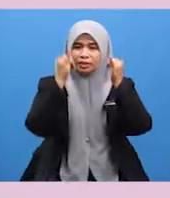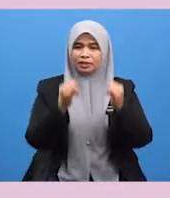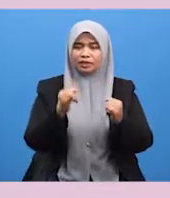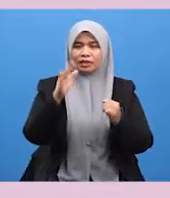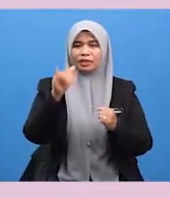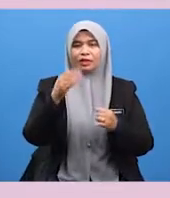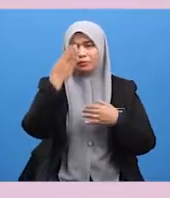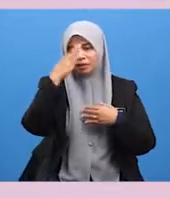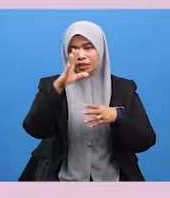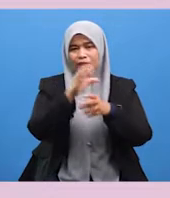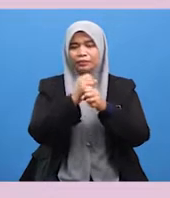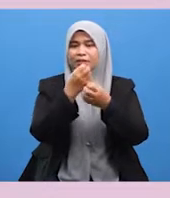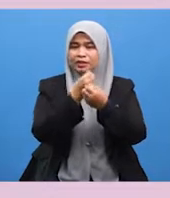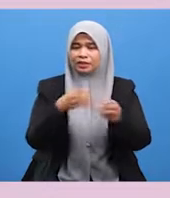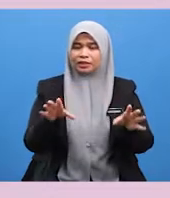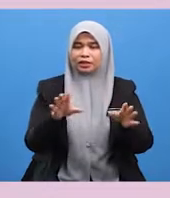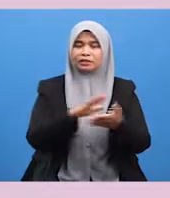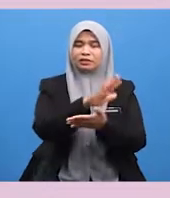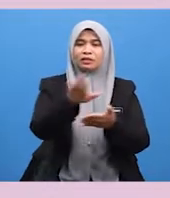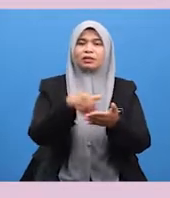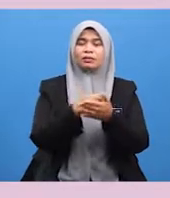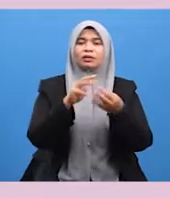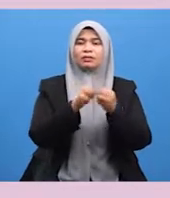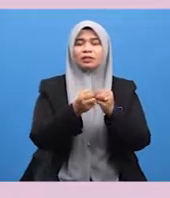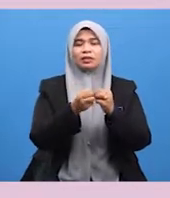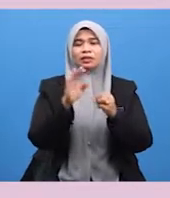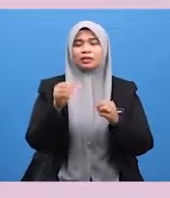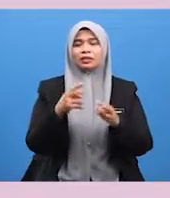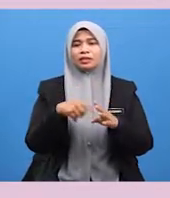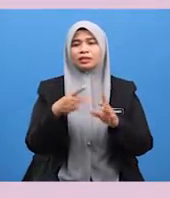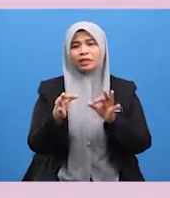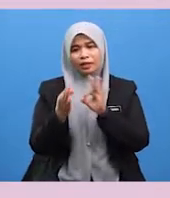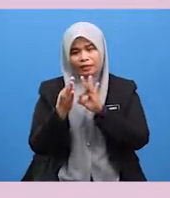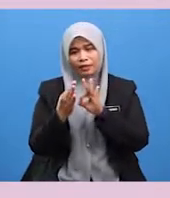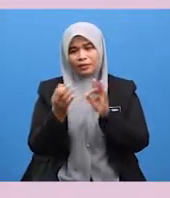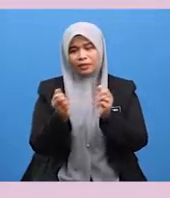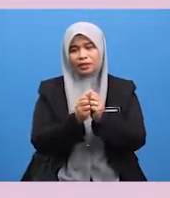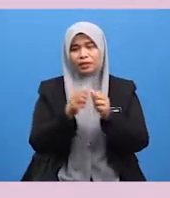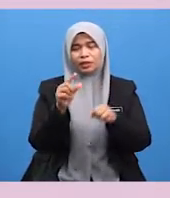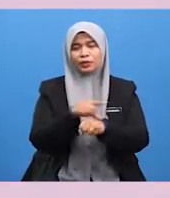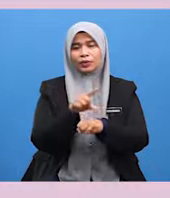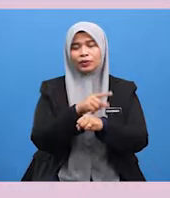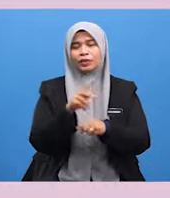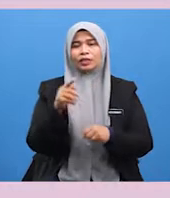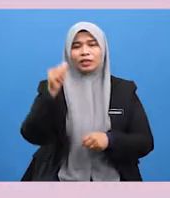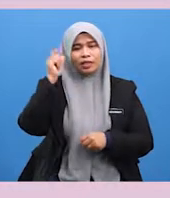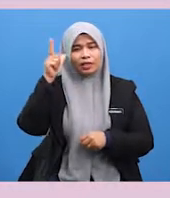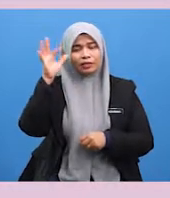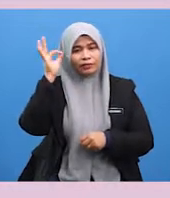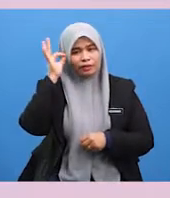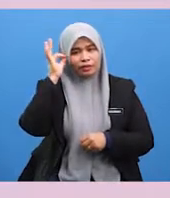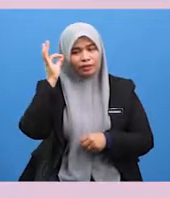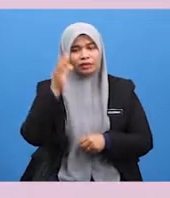Insan yang bijaksana dapat menyelesaikan segala masalah yang dihadapinya dengan menggunakan akal